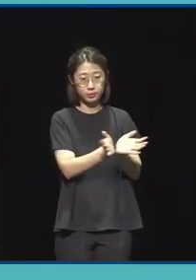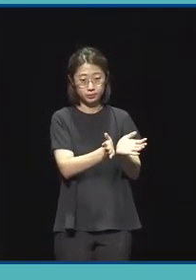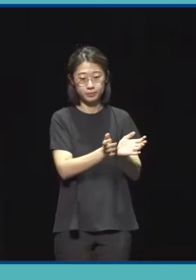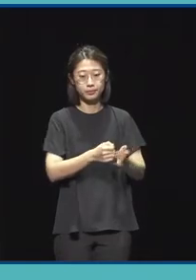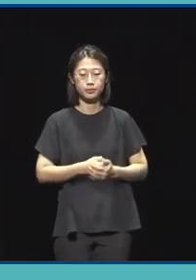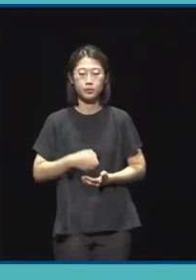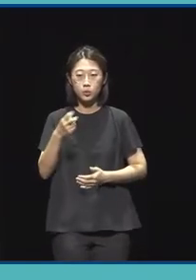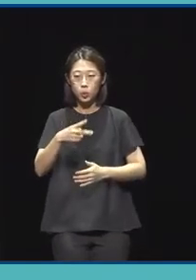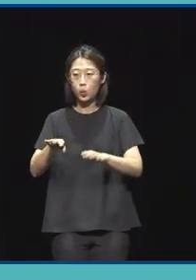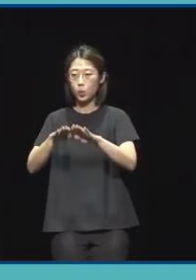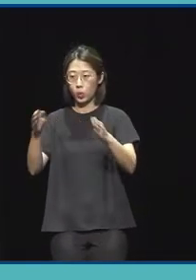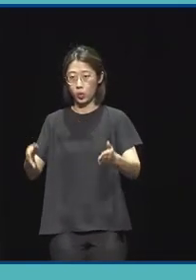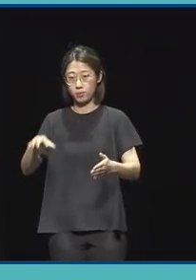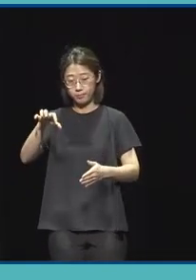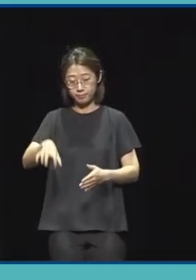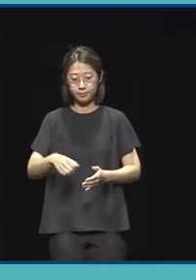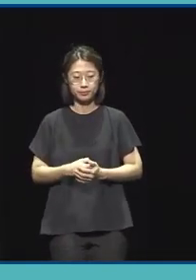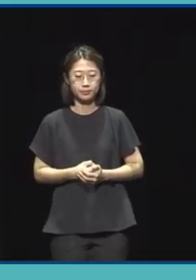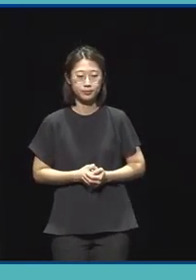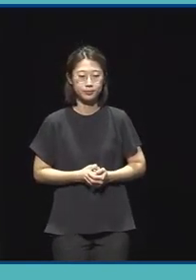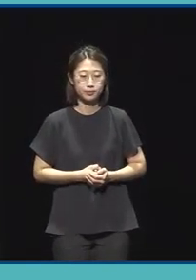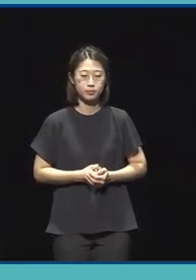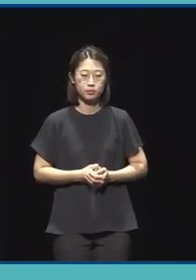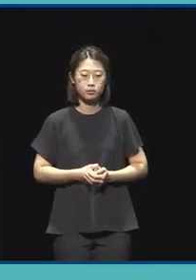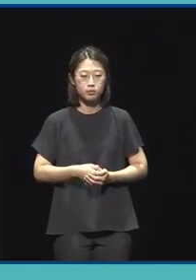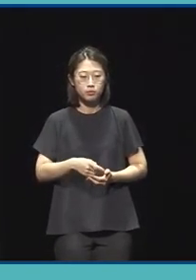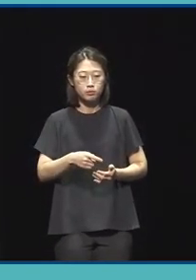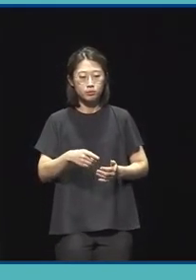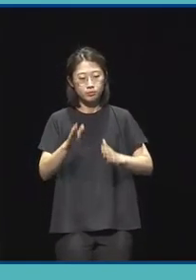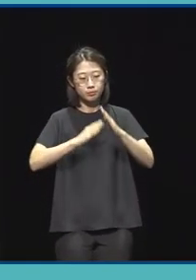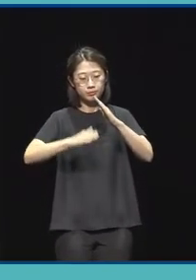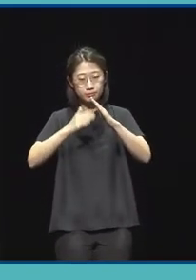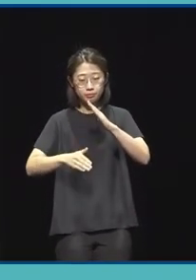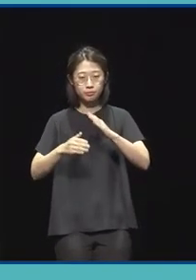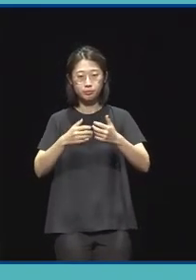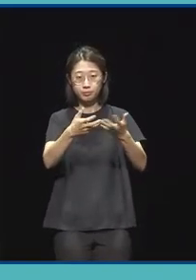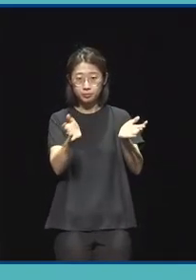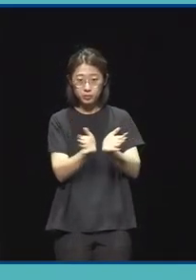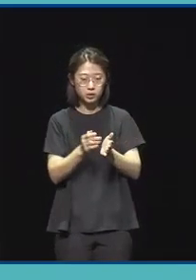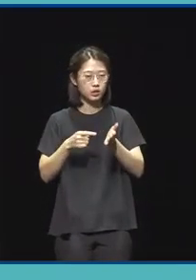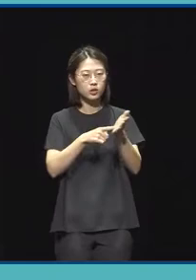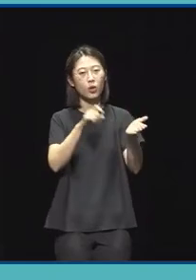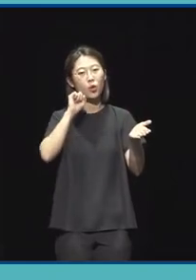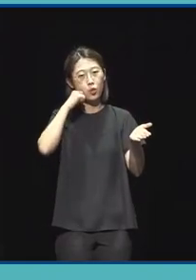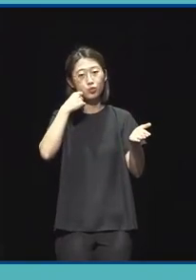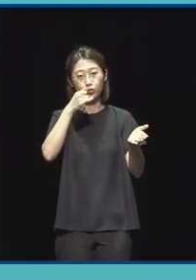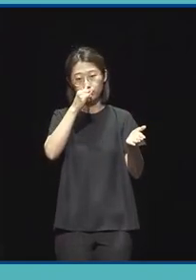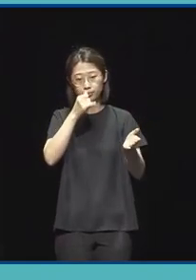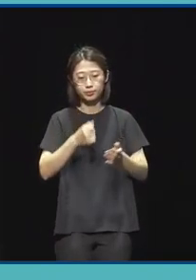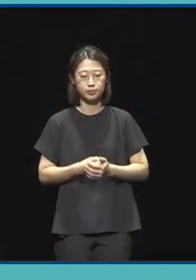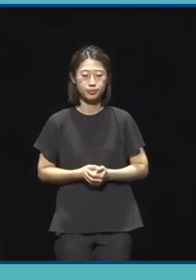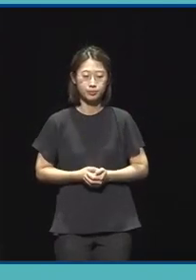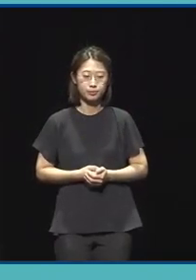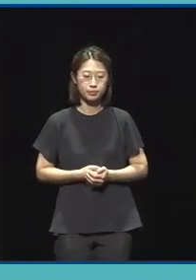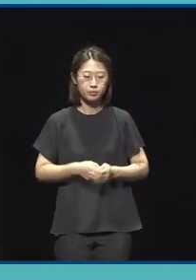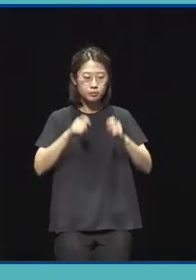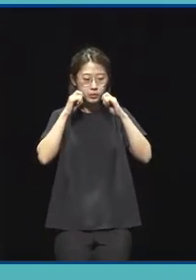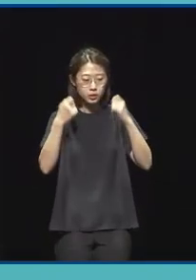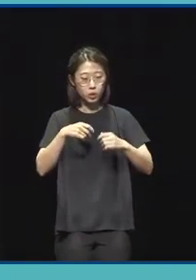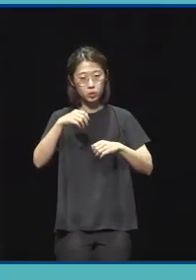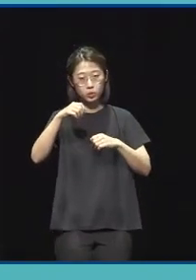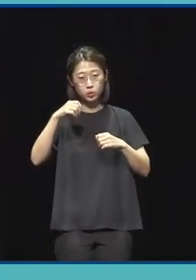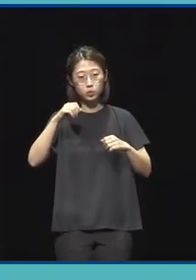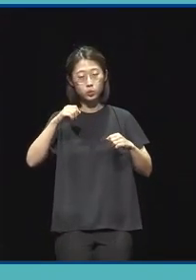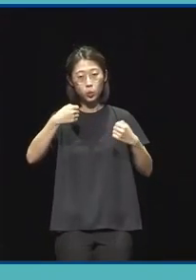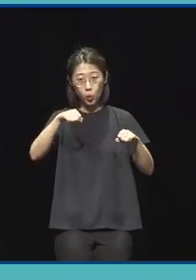대상이며 국공립예술단체 및 재단은 신청이 불가합니다. 본 사업은 민간 공연예술단체 소속